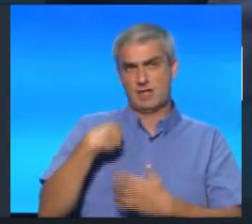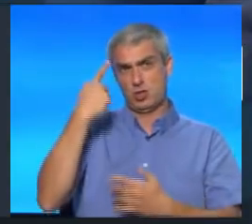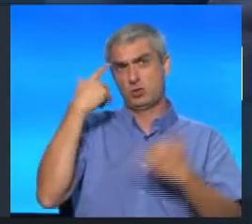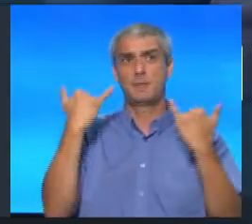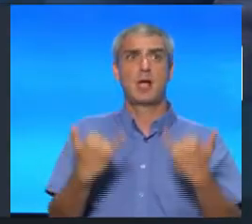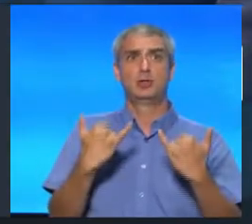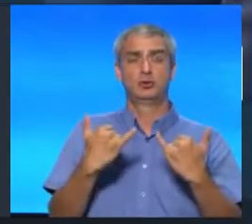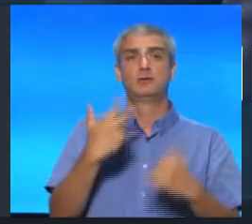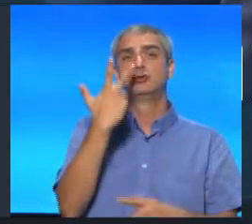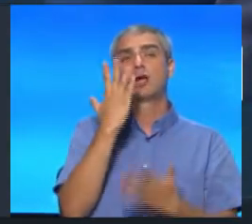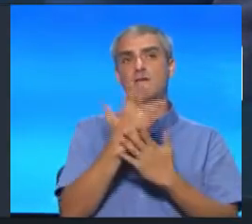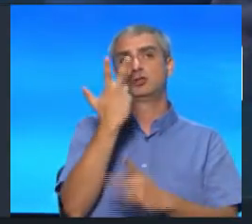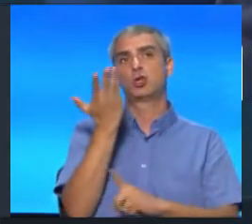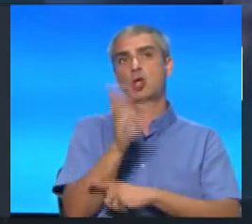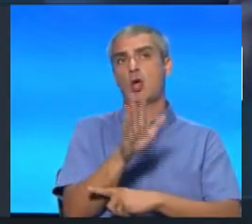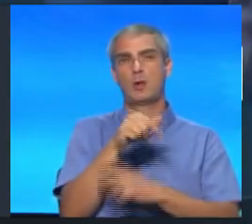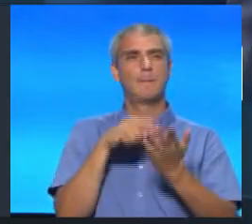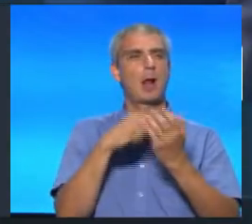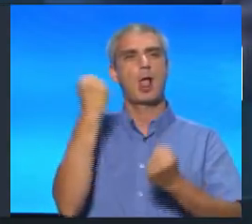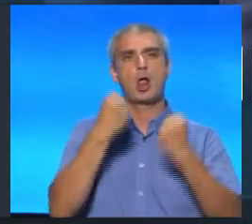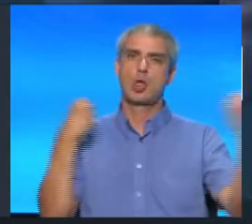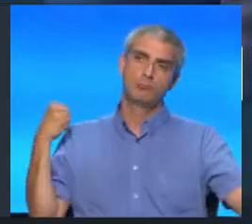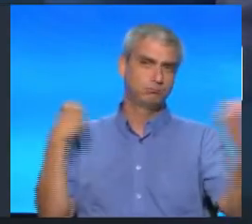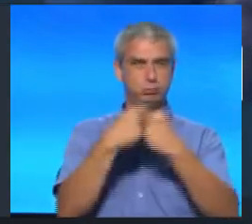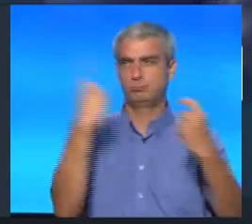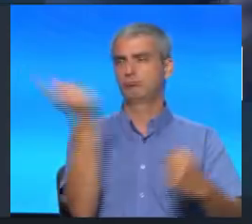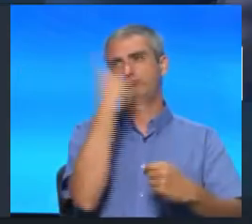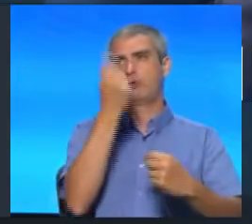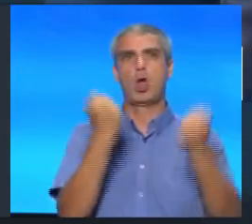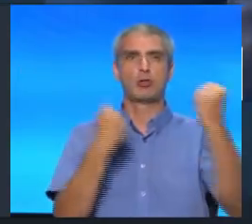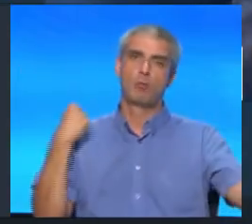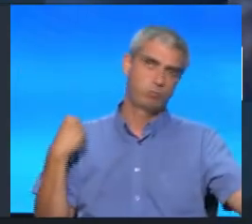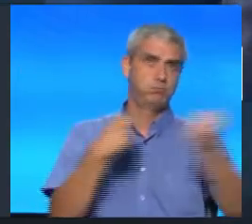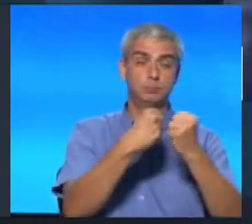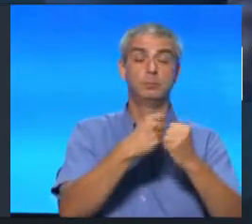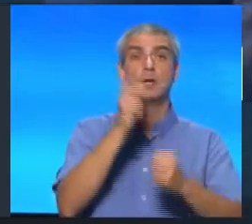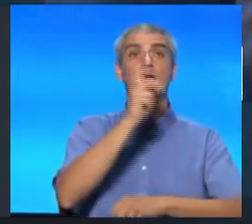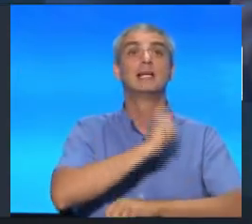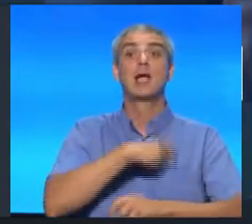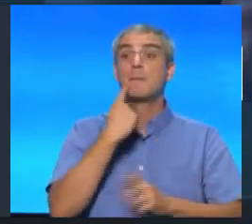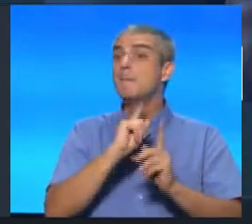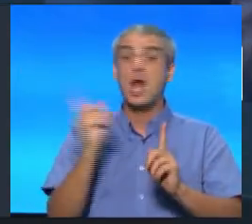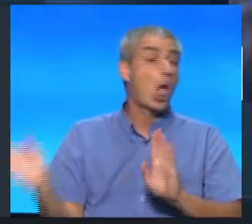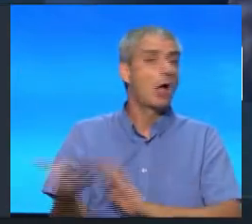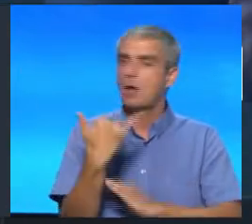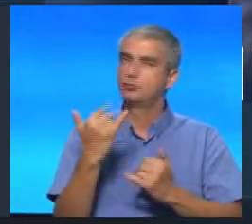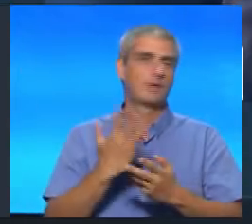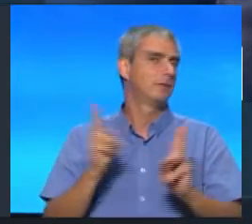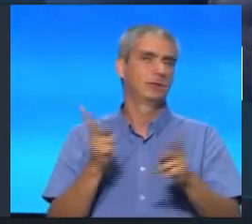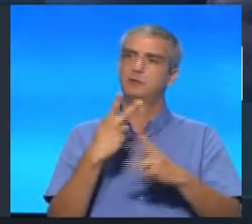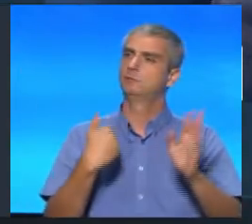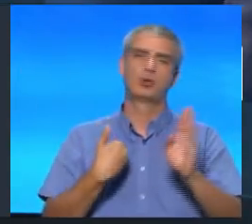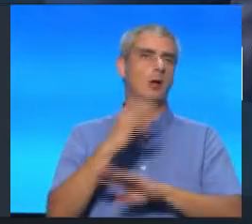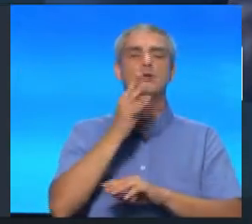על 3 הרוגים כתוצאה מתאונות שנבעו מההוריקן הזה. הרשויות הבהירו שמי שלא התפנה עד עכשיו אין לו לאן ללכת רחוק,